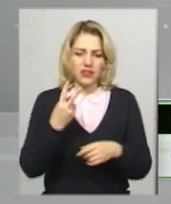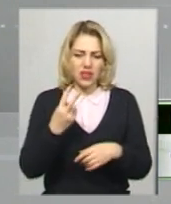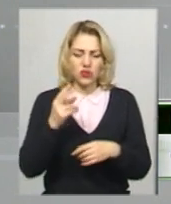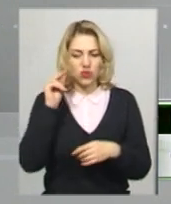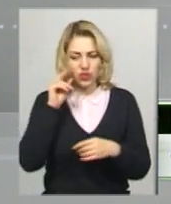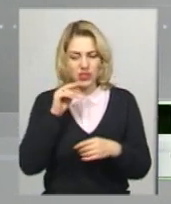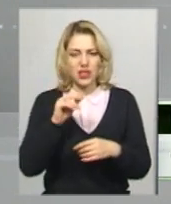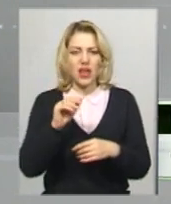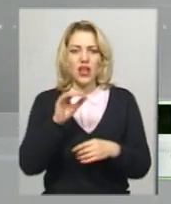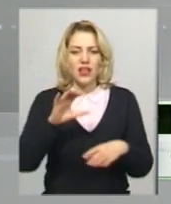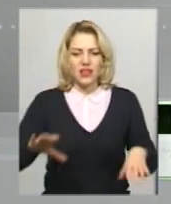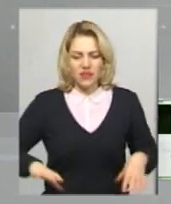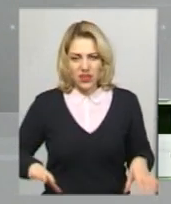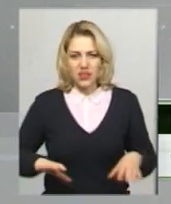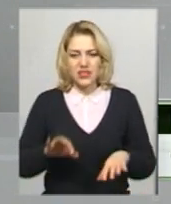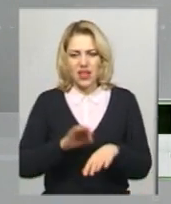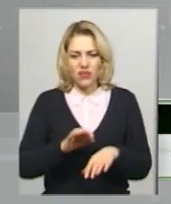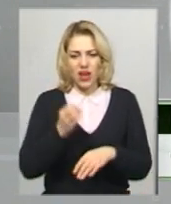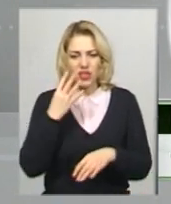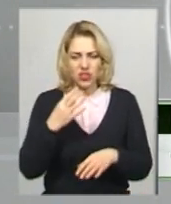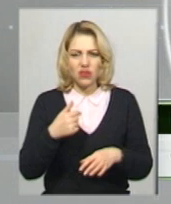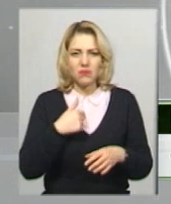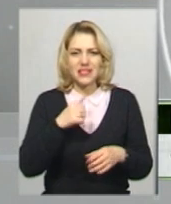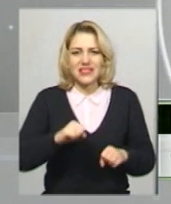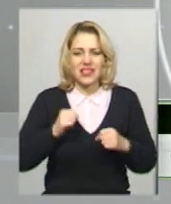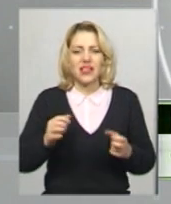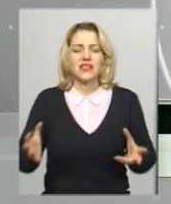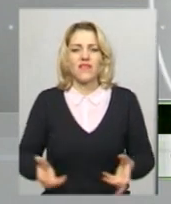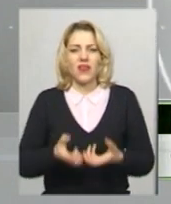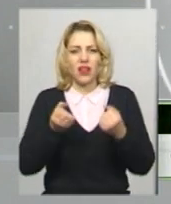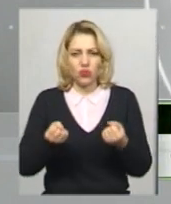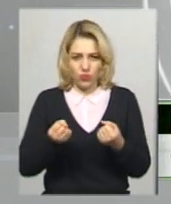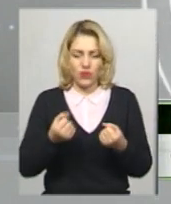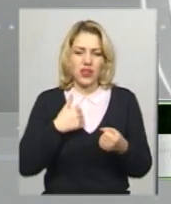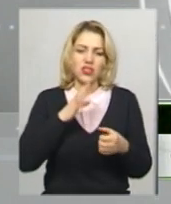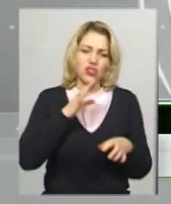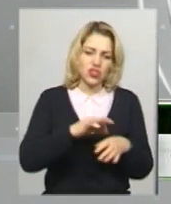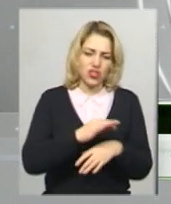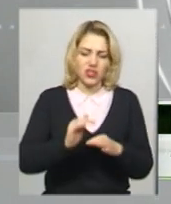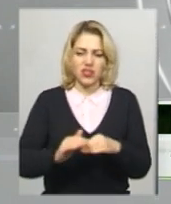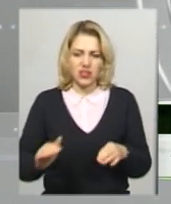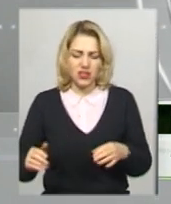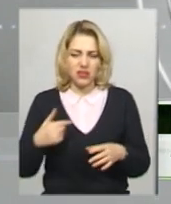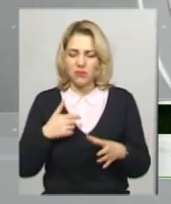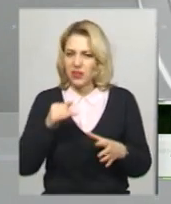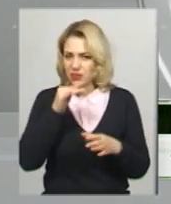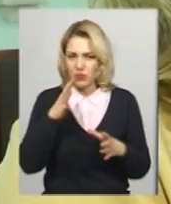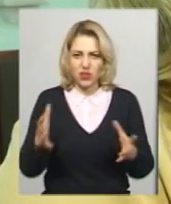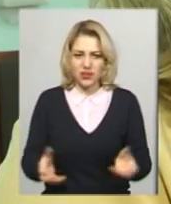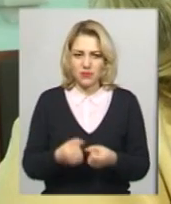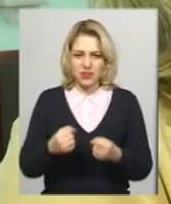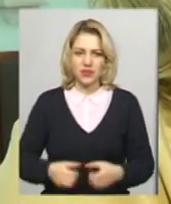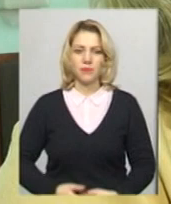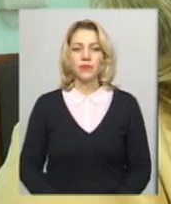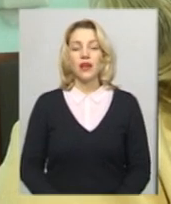в мене є свідки, як вона захворіла, ми рятували ту кобилу, жінка, сім'я, діти, ми спасали цю коняку, як могли, але ми не змогли її спасти.